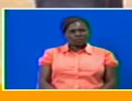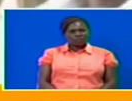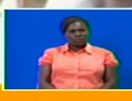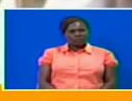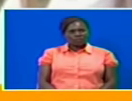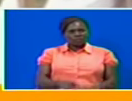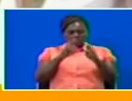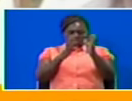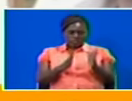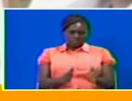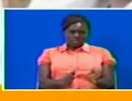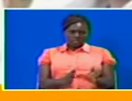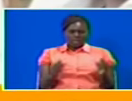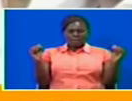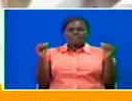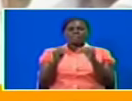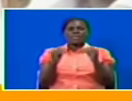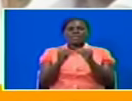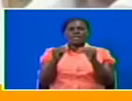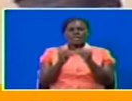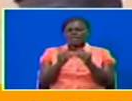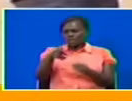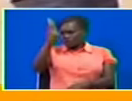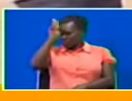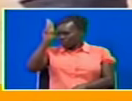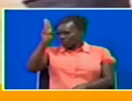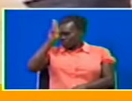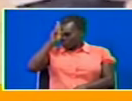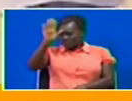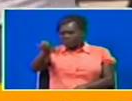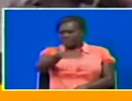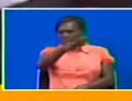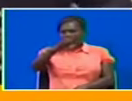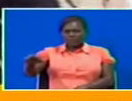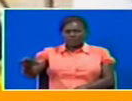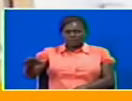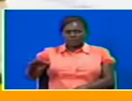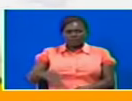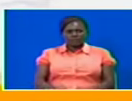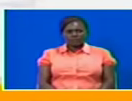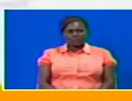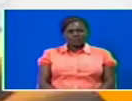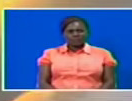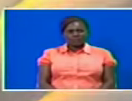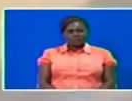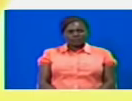Na mwanahabari Patrick Amimo akutana na maaskari wa mabunge ya county, Sergeant at Arms.